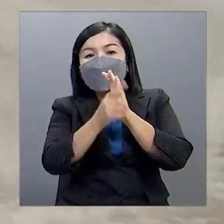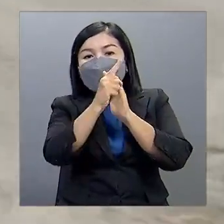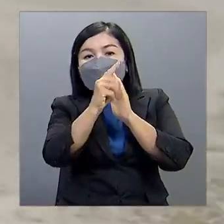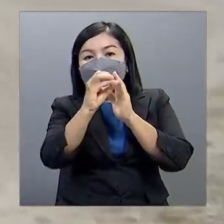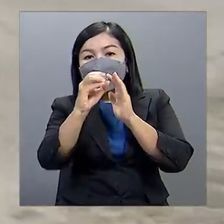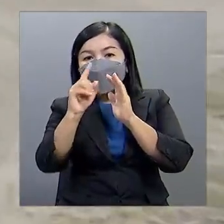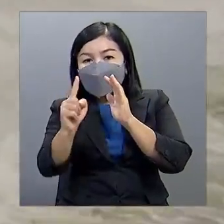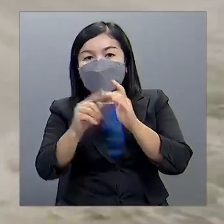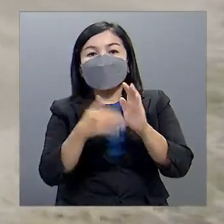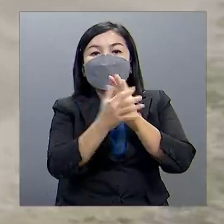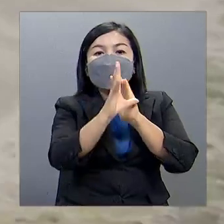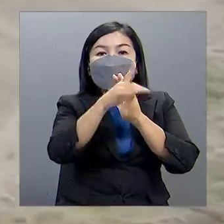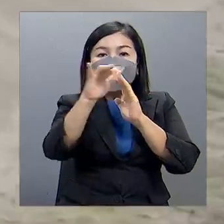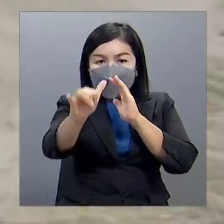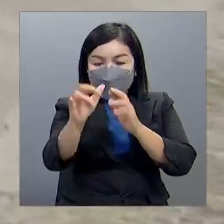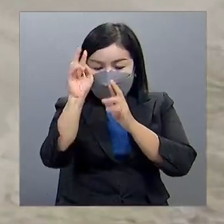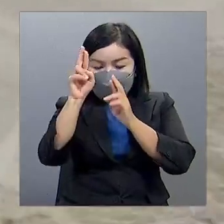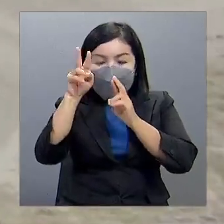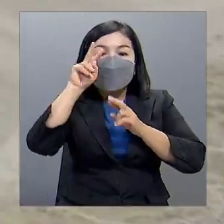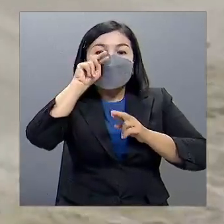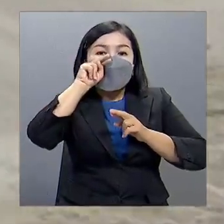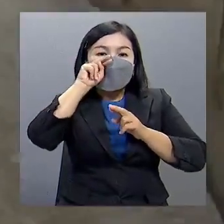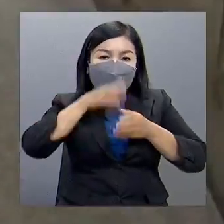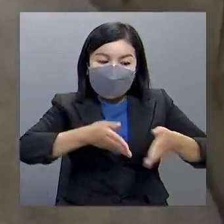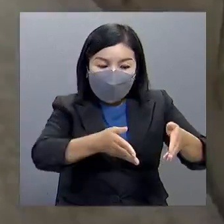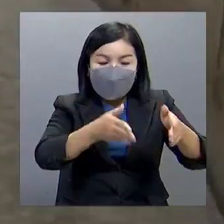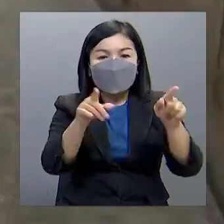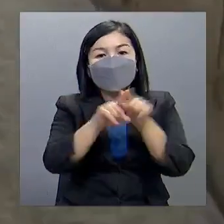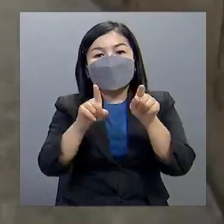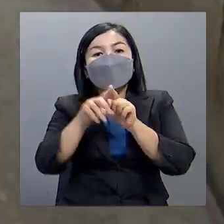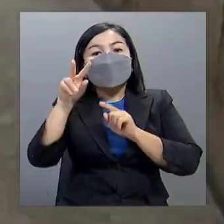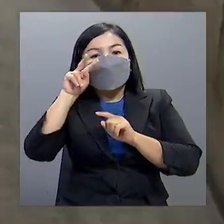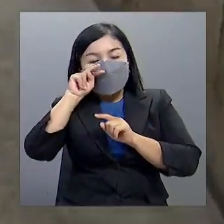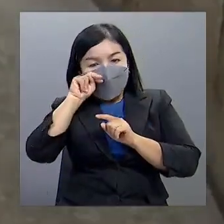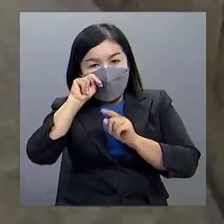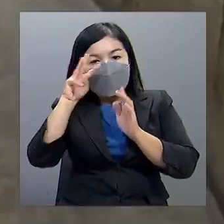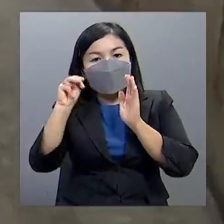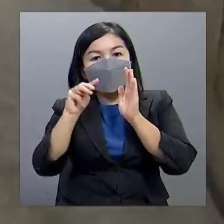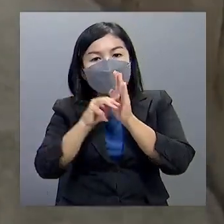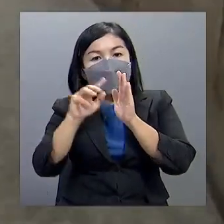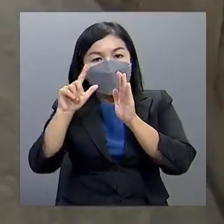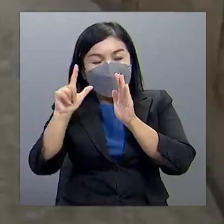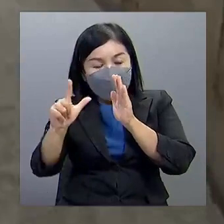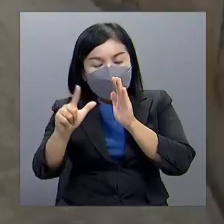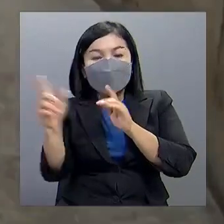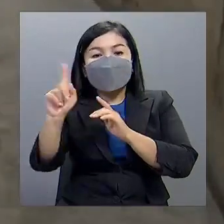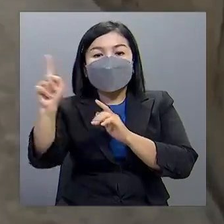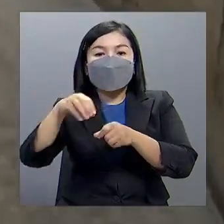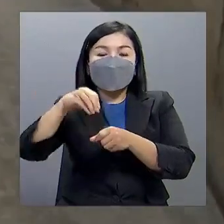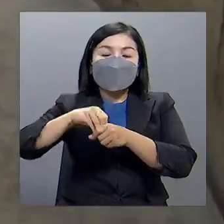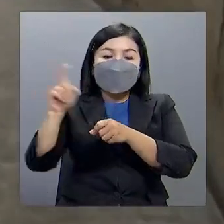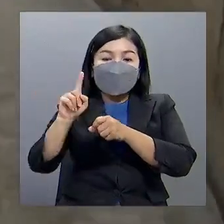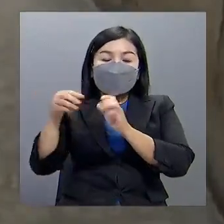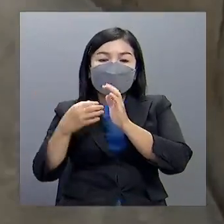ชัยภูมิจังหวัดชัยภูมิส่วนลุ่มน้ำมูลเฝ้าระวังที่อำเภอเมืองอุบลราชธานีพิบูลมังสาหารวาร